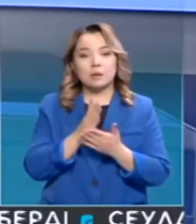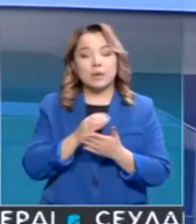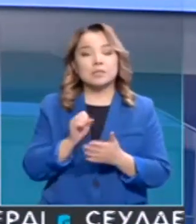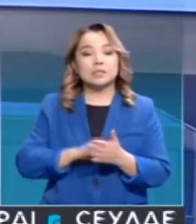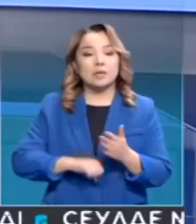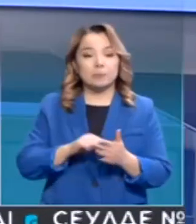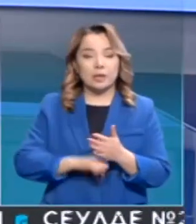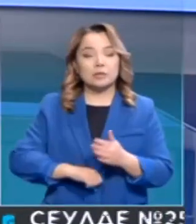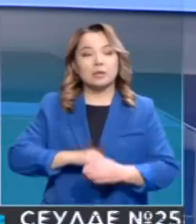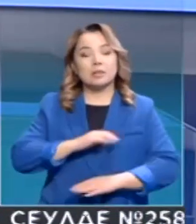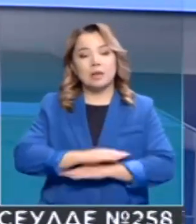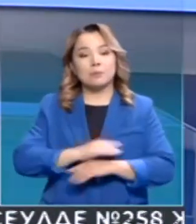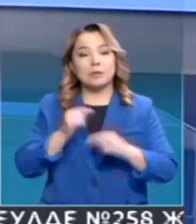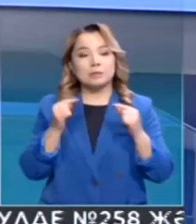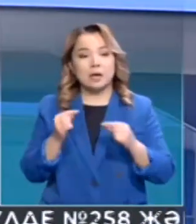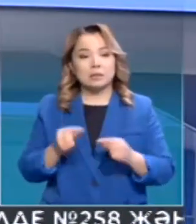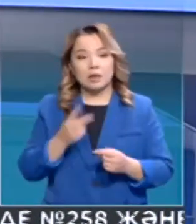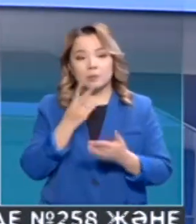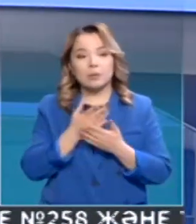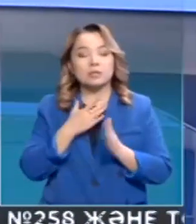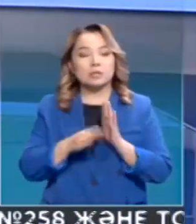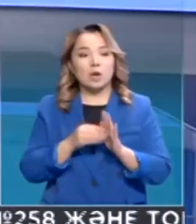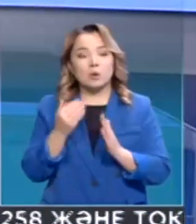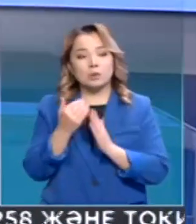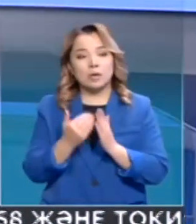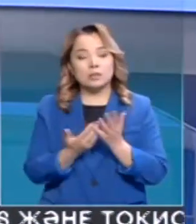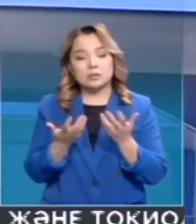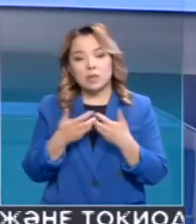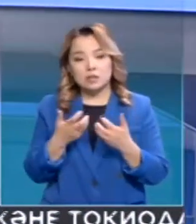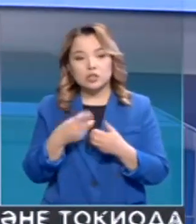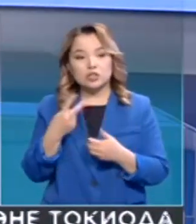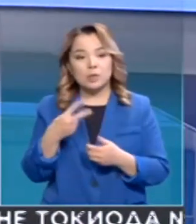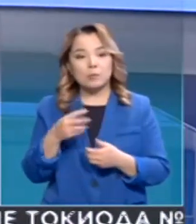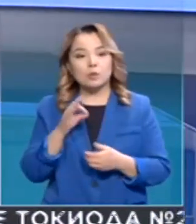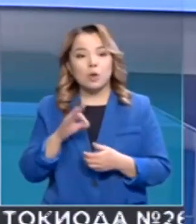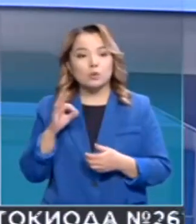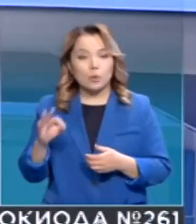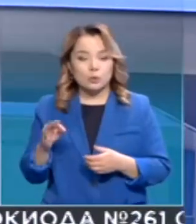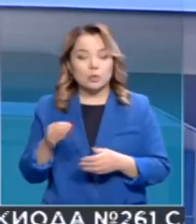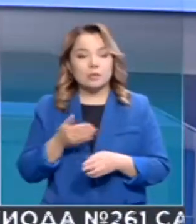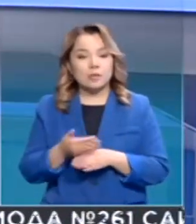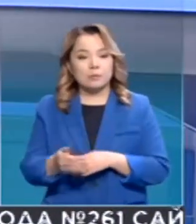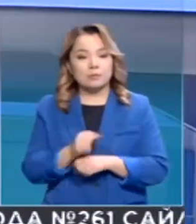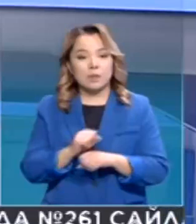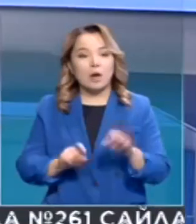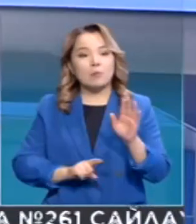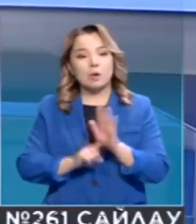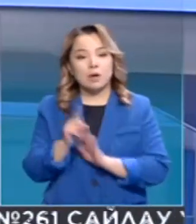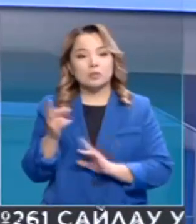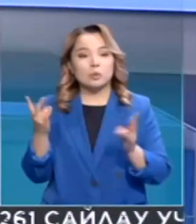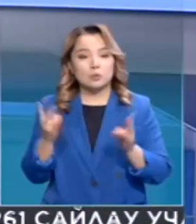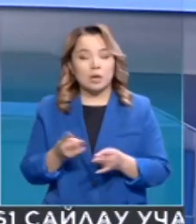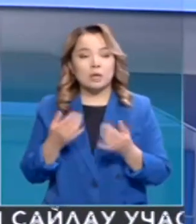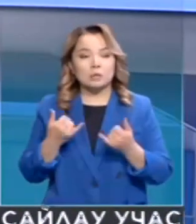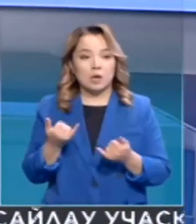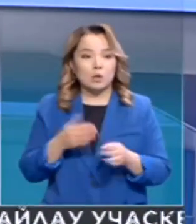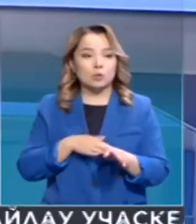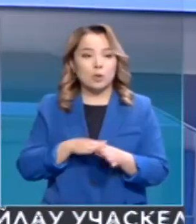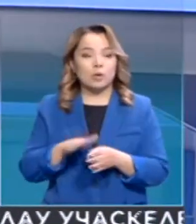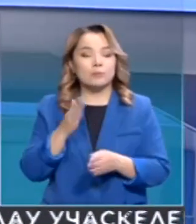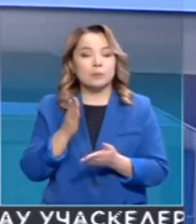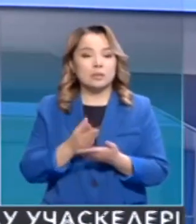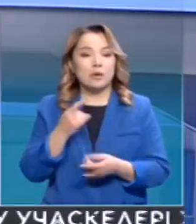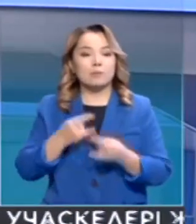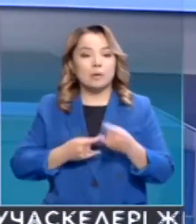Себебі тәртіпке сәйкес дауыс санау жергілікті уақыт бойынша 20:00-ден кешіктірілмей басталу керек. Толығырақ